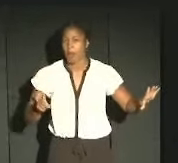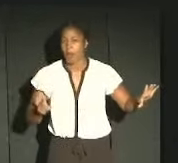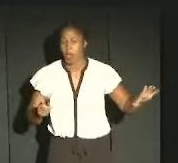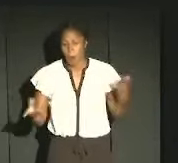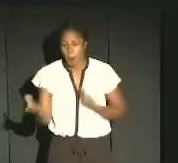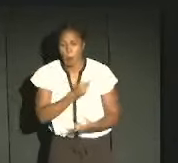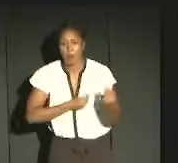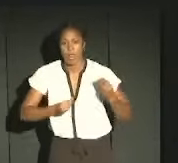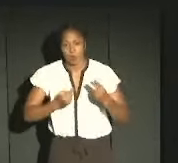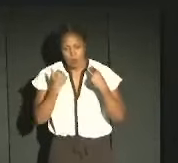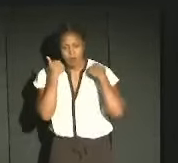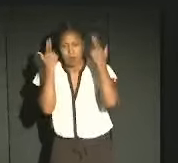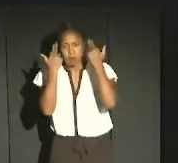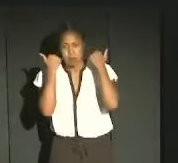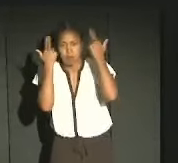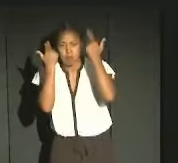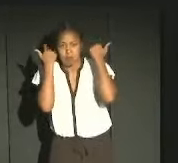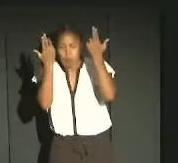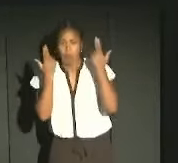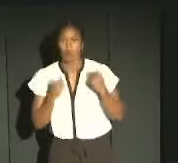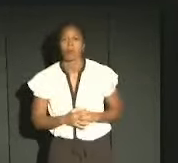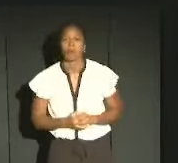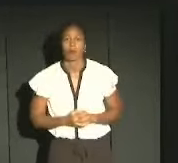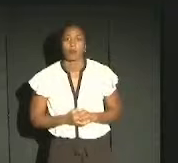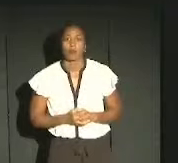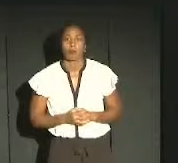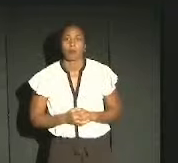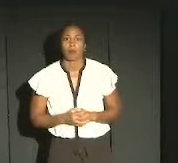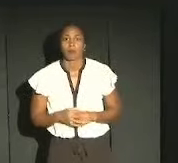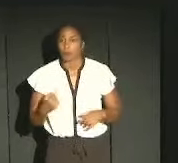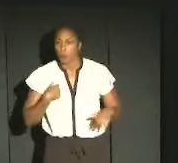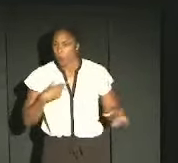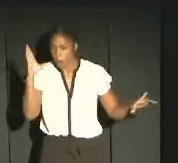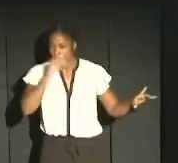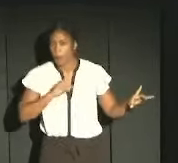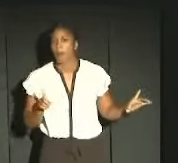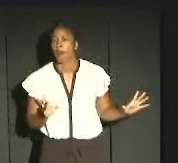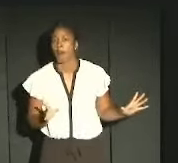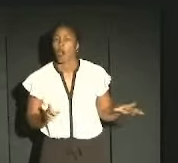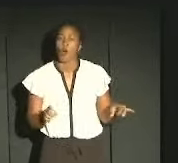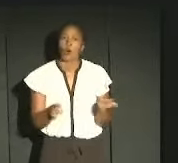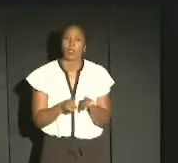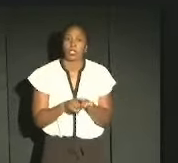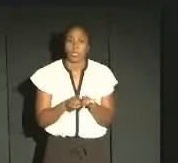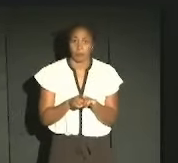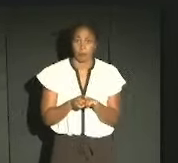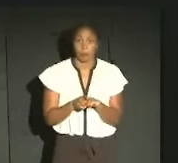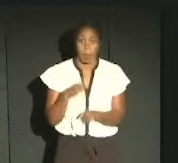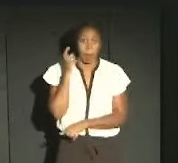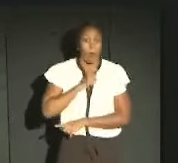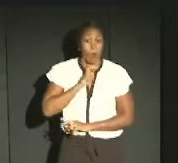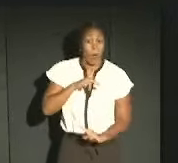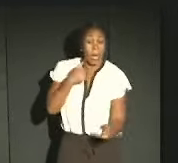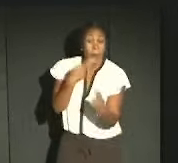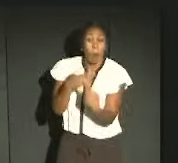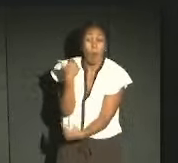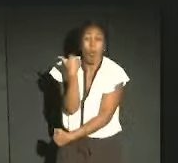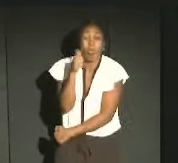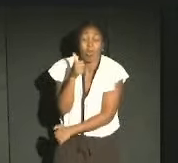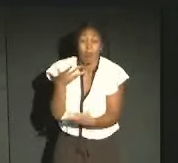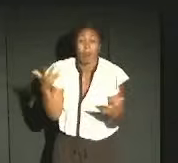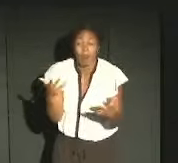s'est révolté contre les injustices qui étaient faites nous n'avons pas oublié que la seule réponse qui a été apportée par le